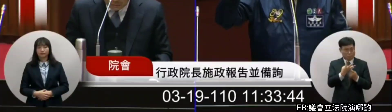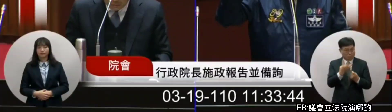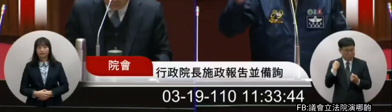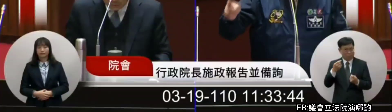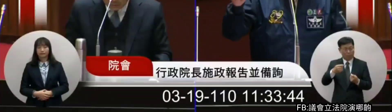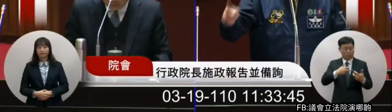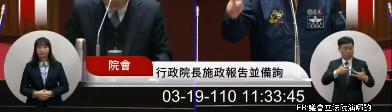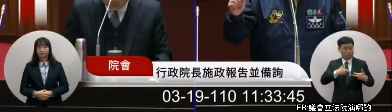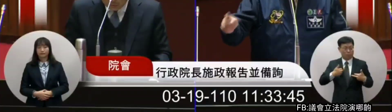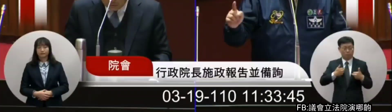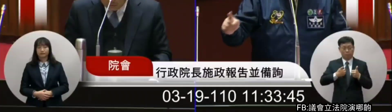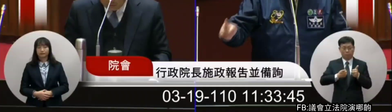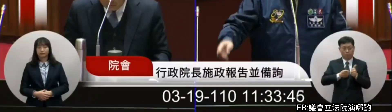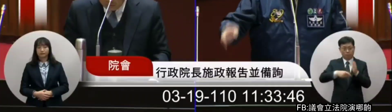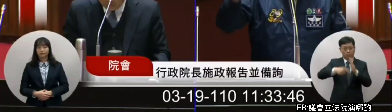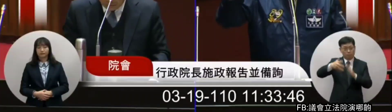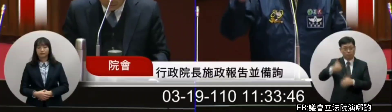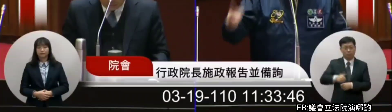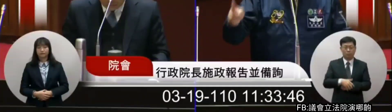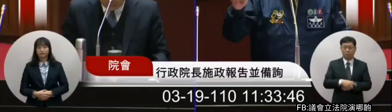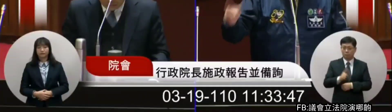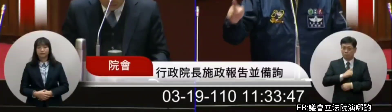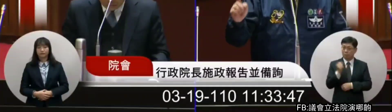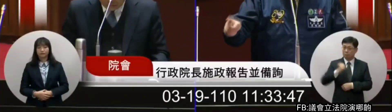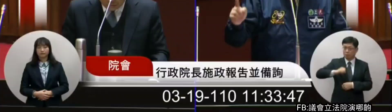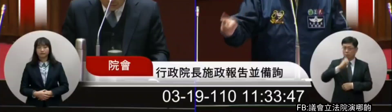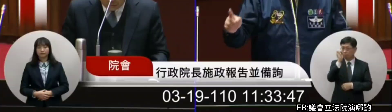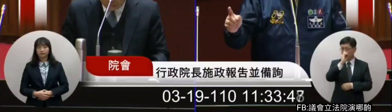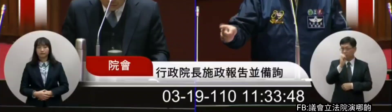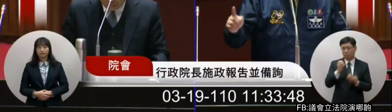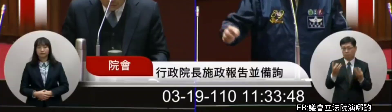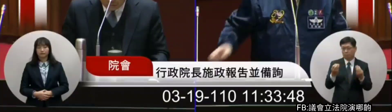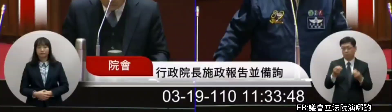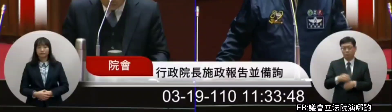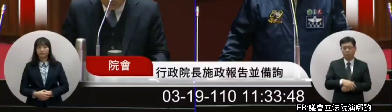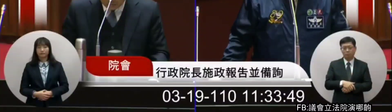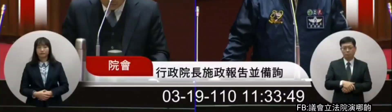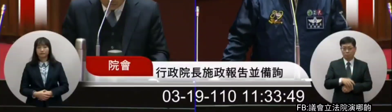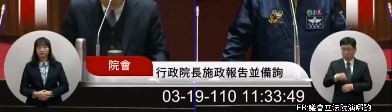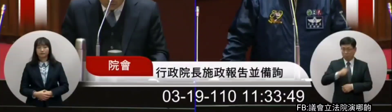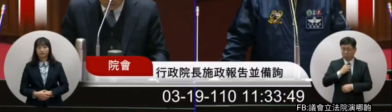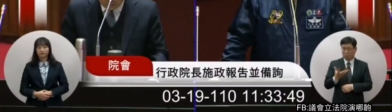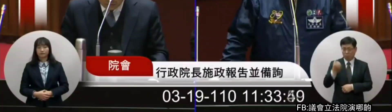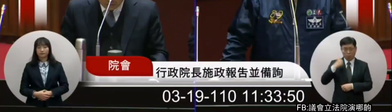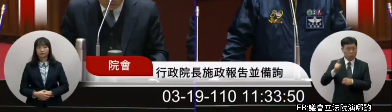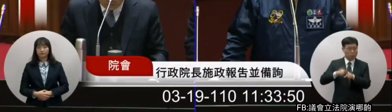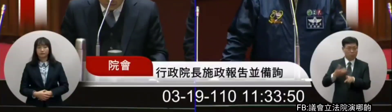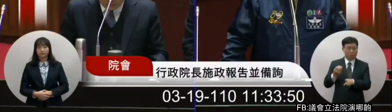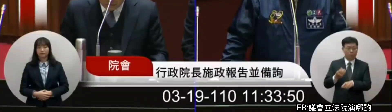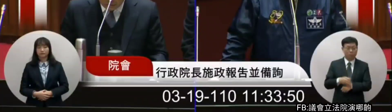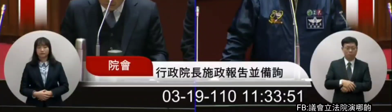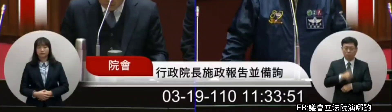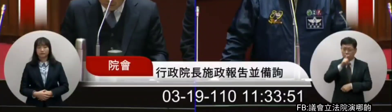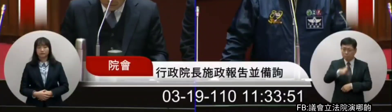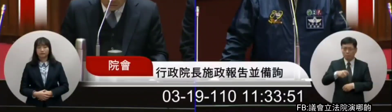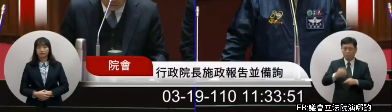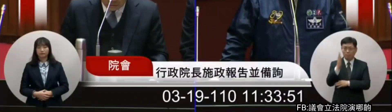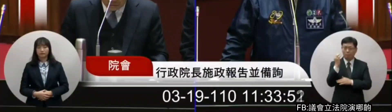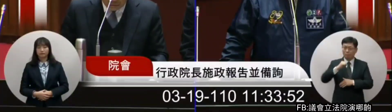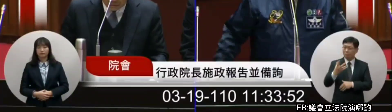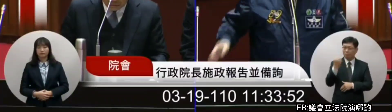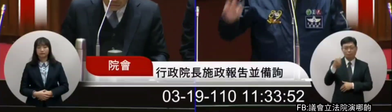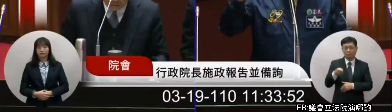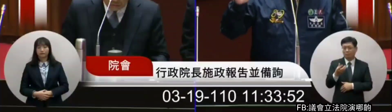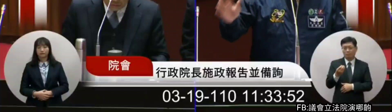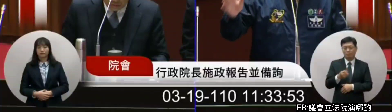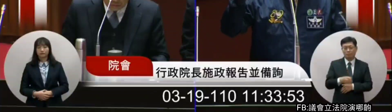的蔡英文副院长，他没有行使这一项所谓的行政抵抗